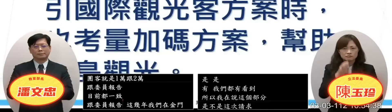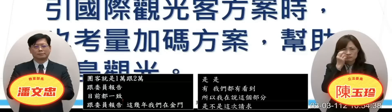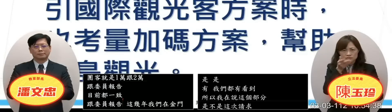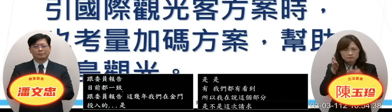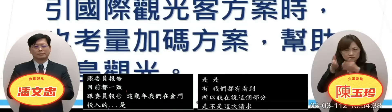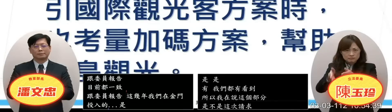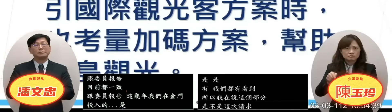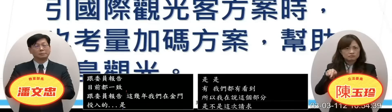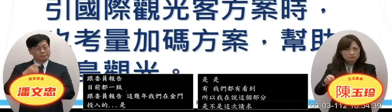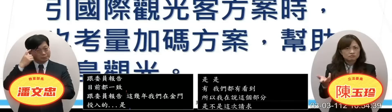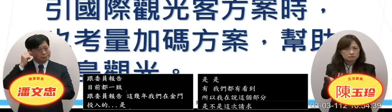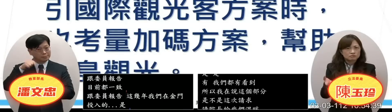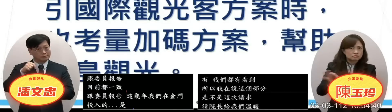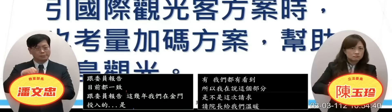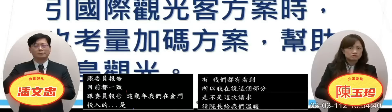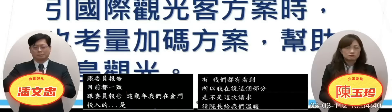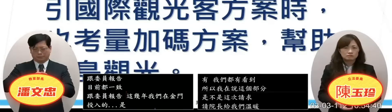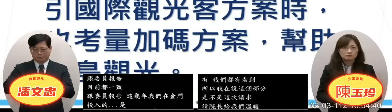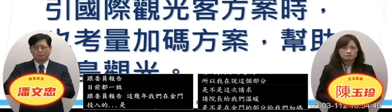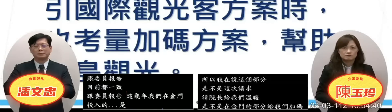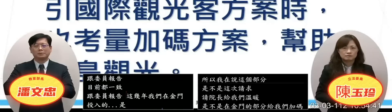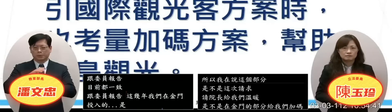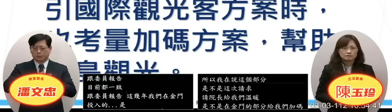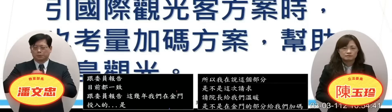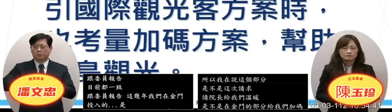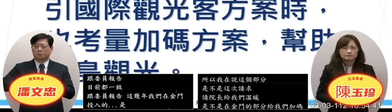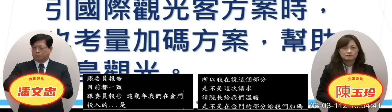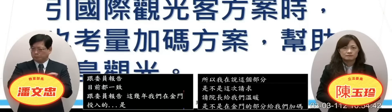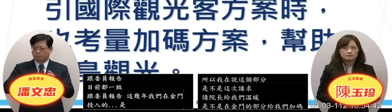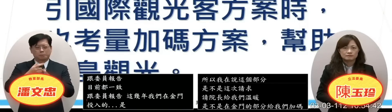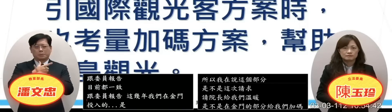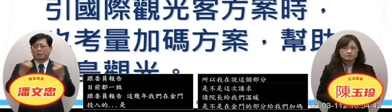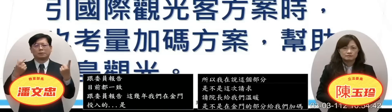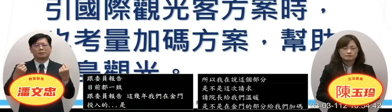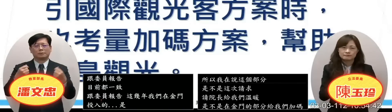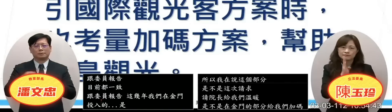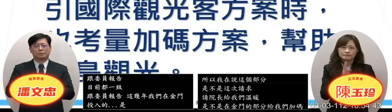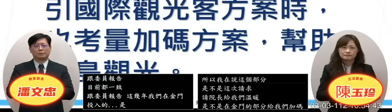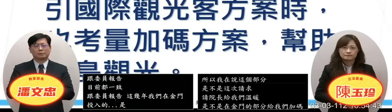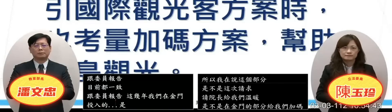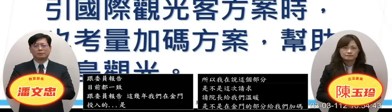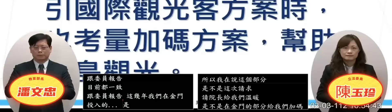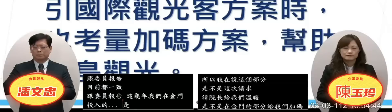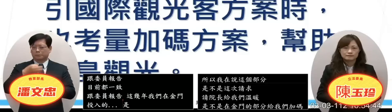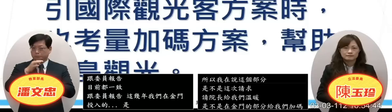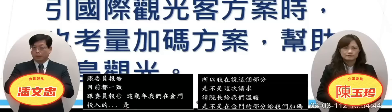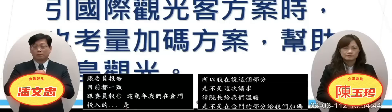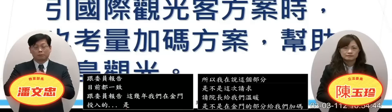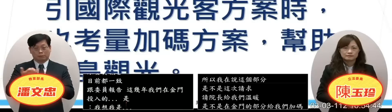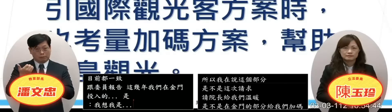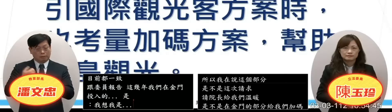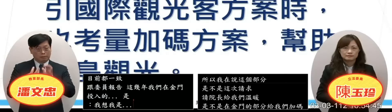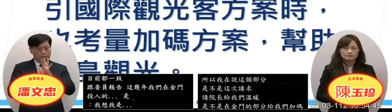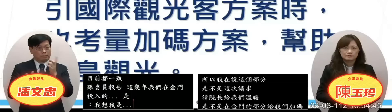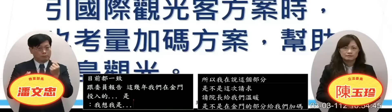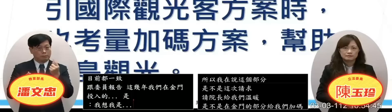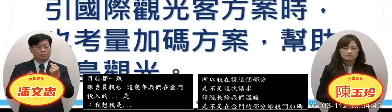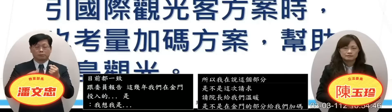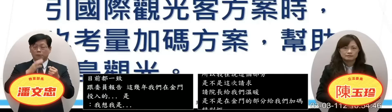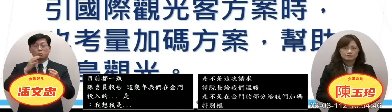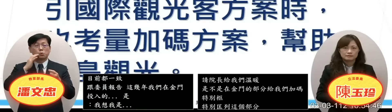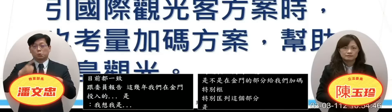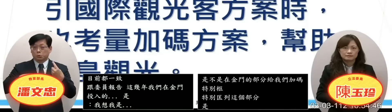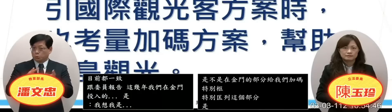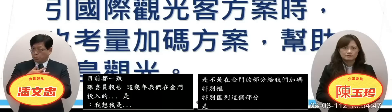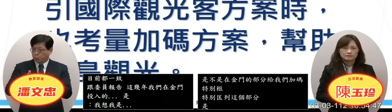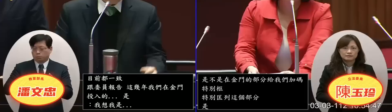这个部分了。 我想我们一定是全国都一致的啦， 是 来补助，那就像刚才讲的，就是自由行的